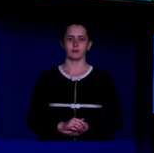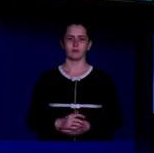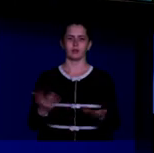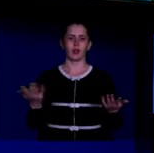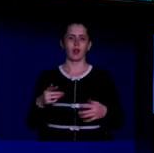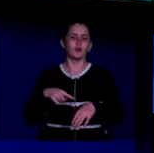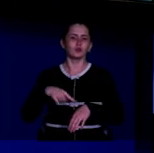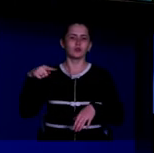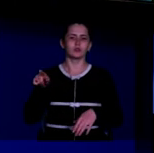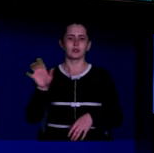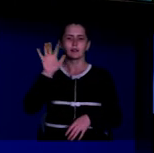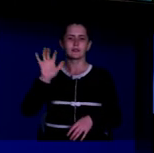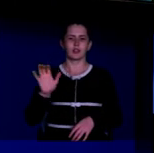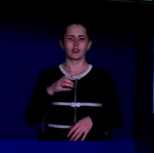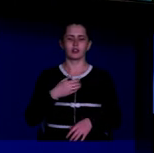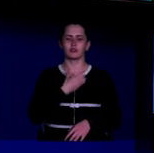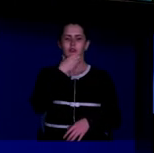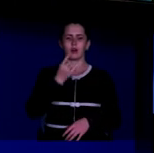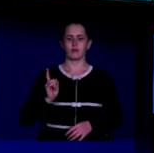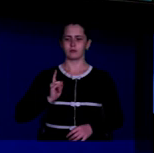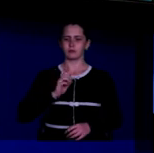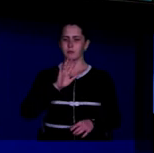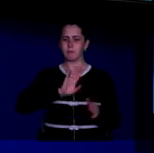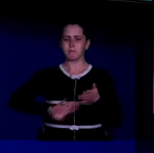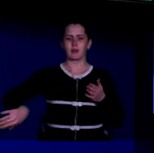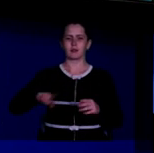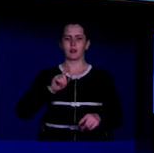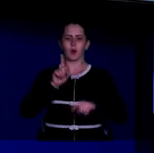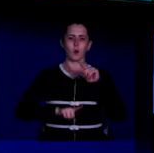Какие чувства испытывала серая шейка, оставшись без родных?